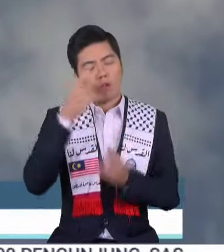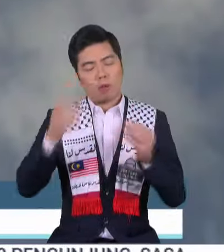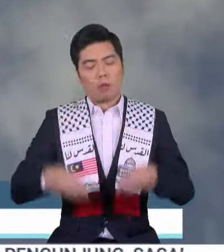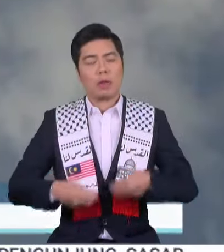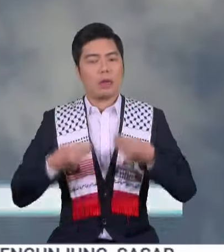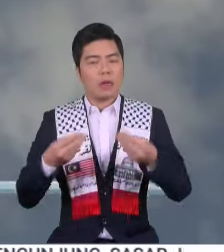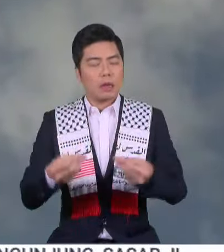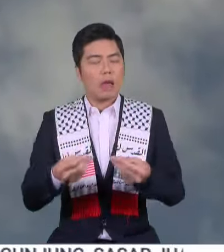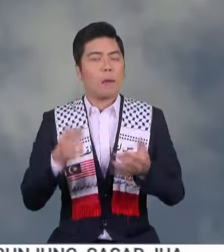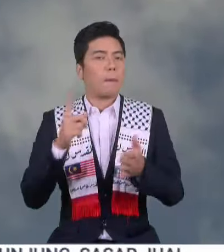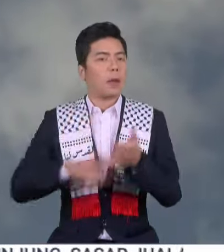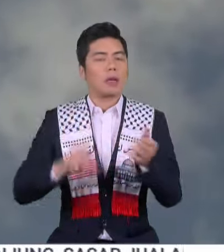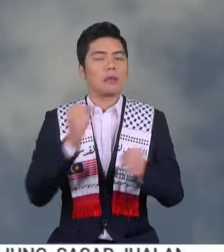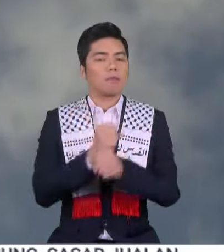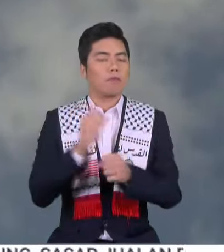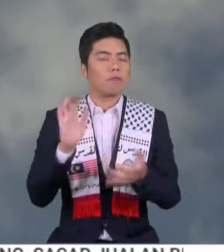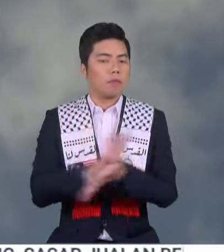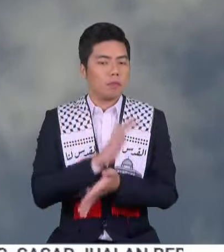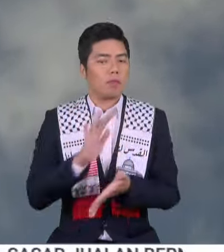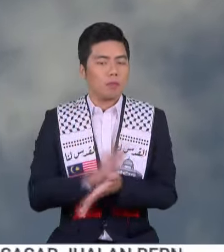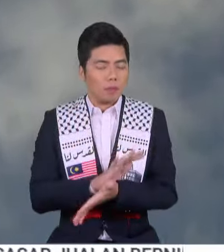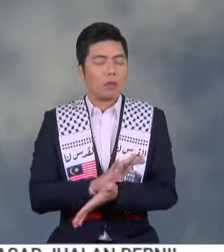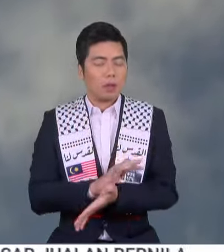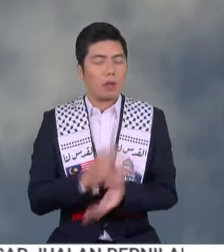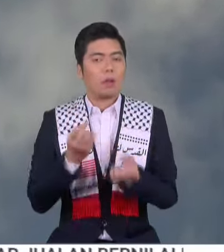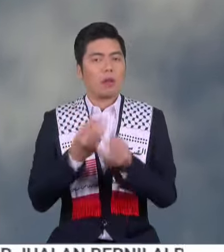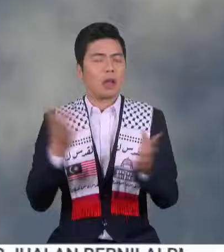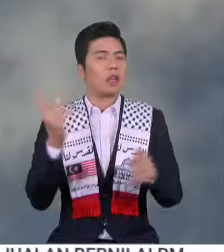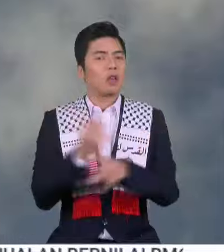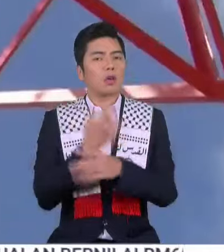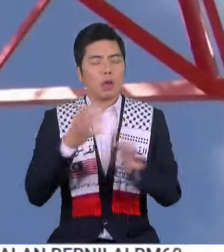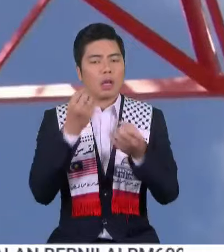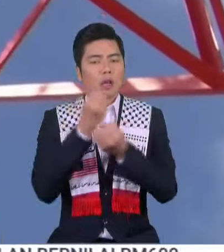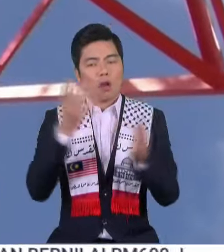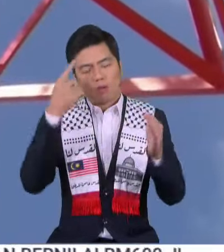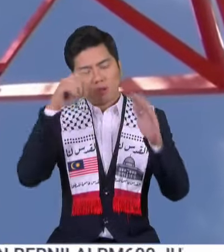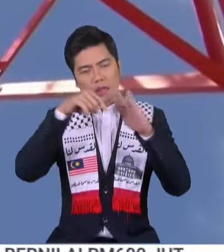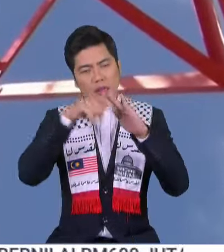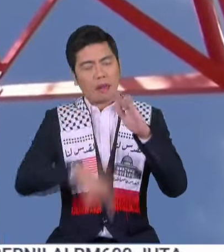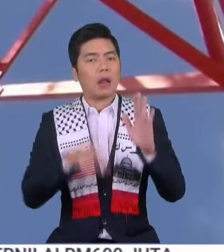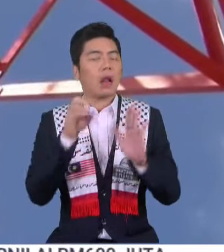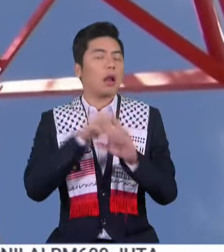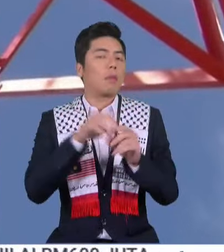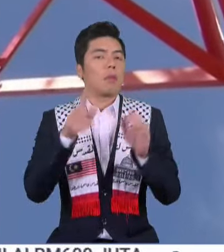dan kontrak. Perkara mengenainya telah beberapa kali dimaklumkan secara terperinci di